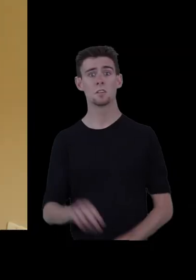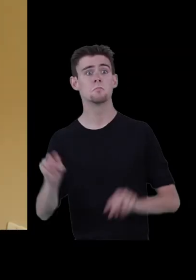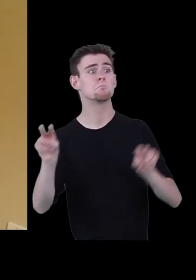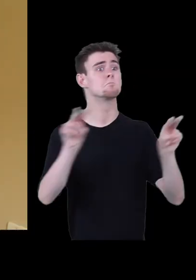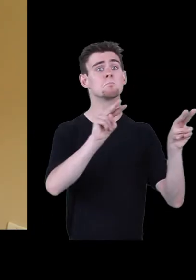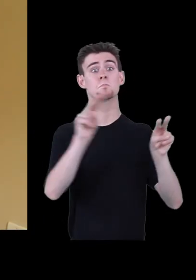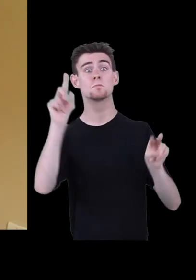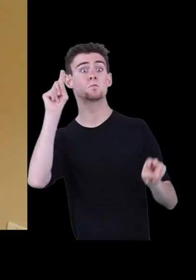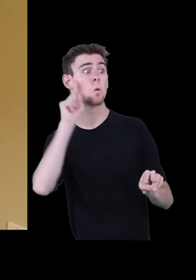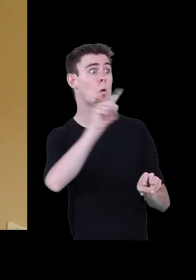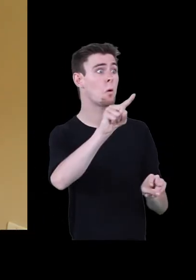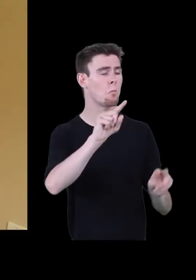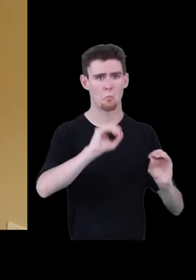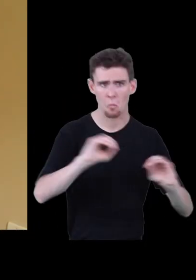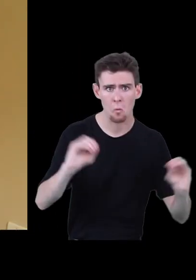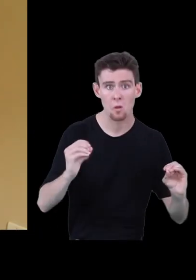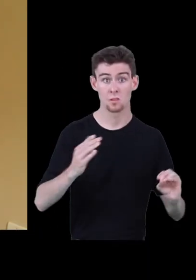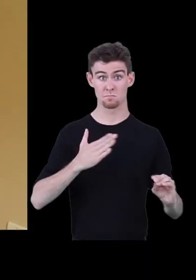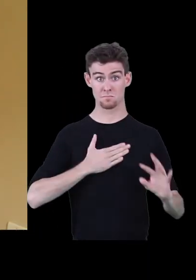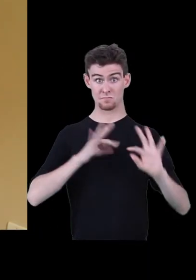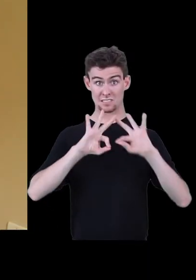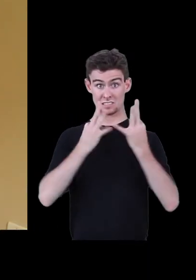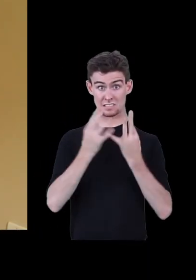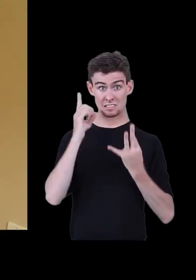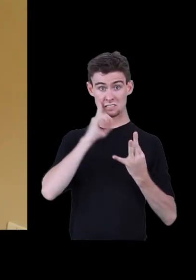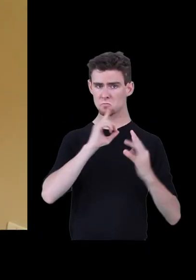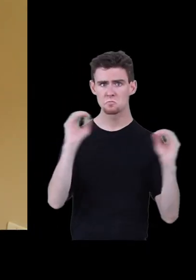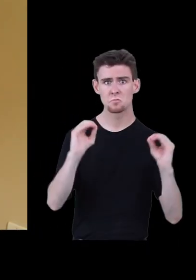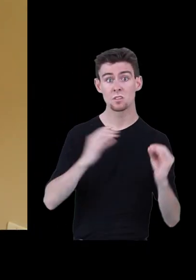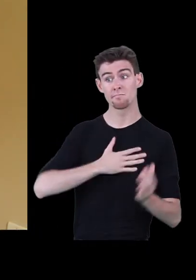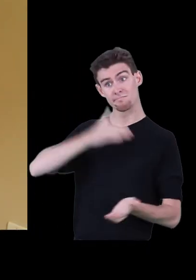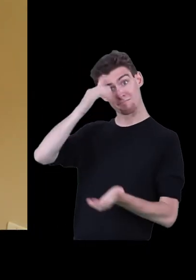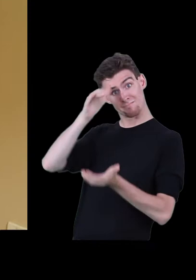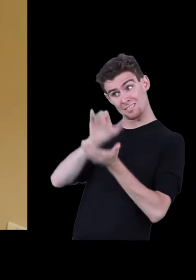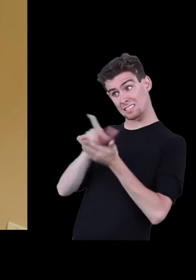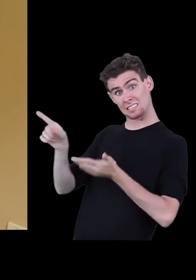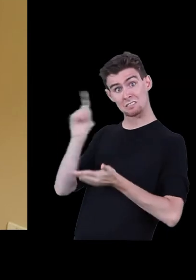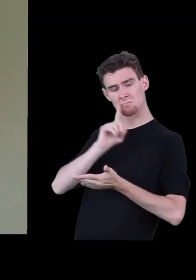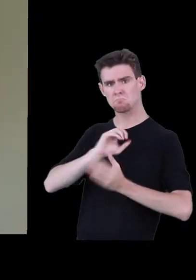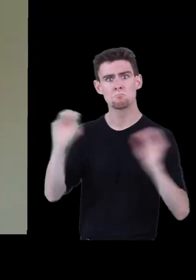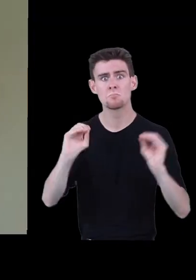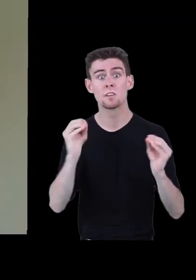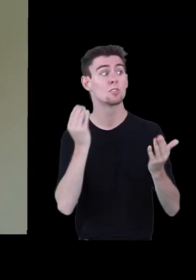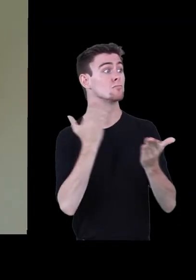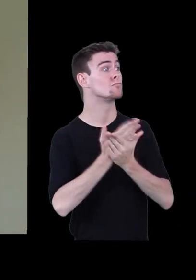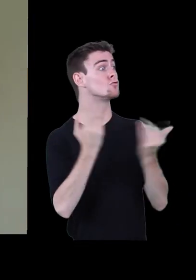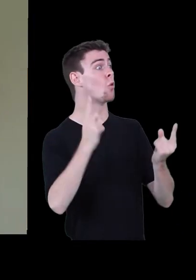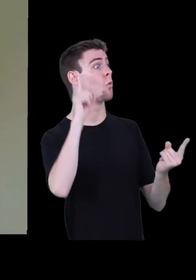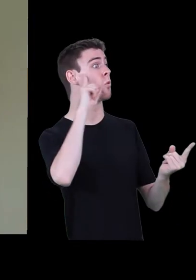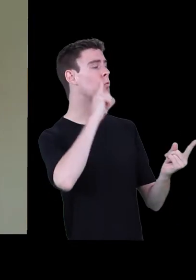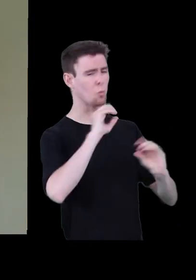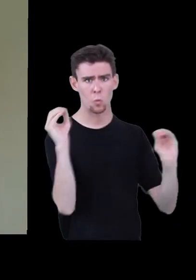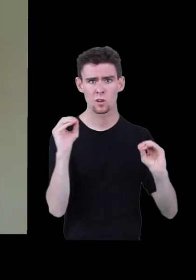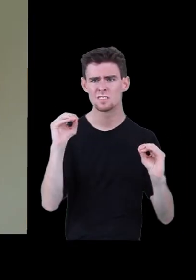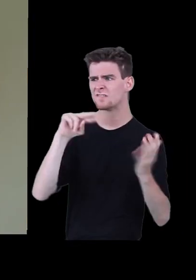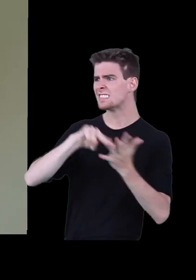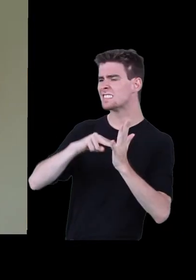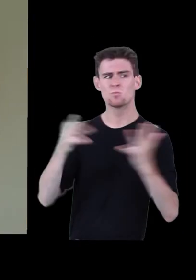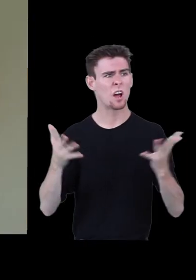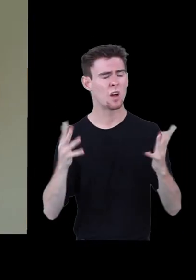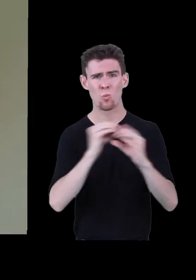La surdité, on n'a jamais été exposé à ça. Il n'y a personne dans ma famille qui est sourd. Il n'y a personne dans la famille de mon